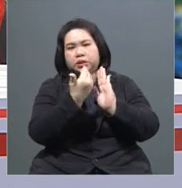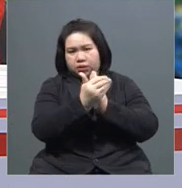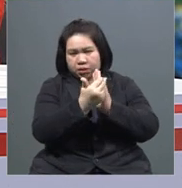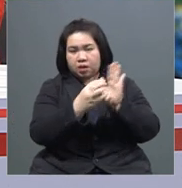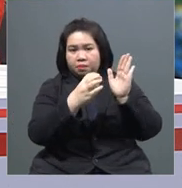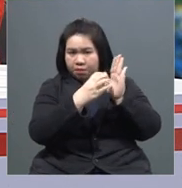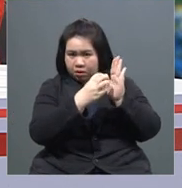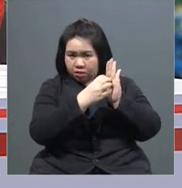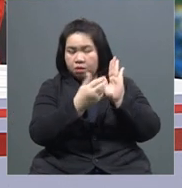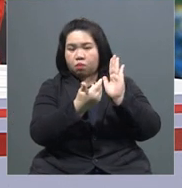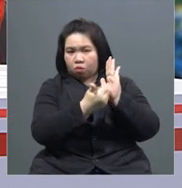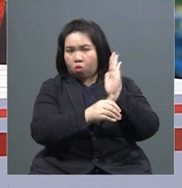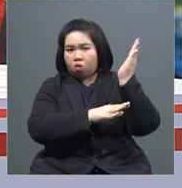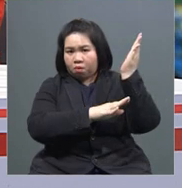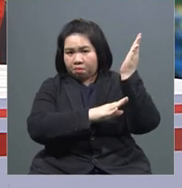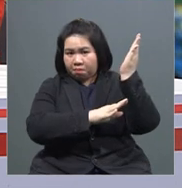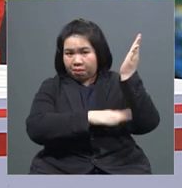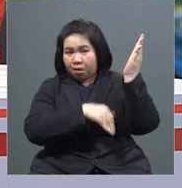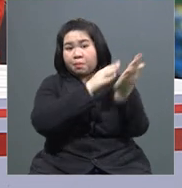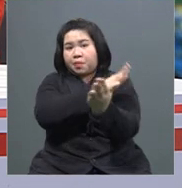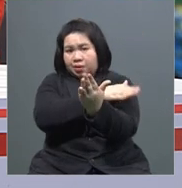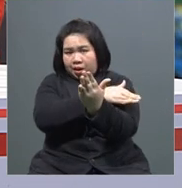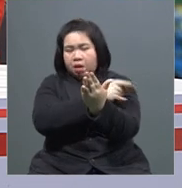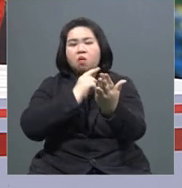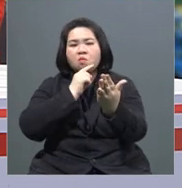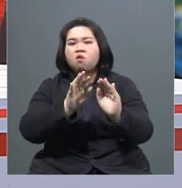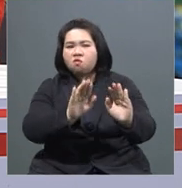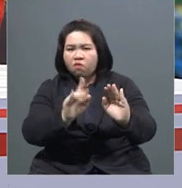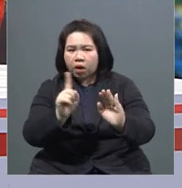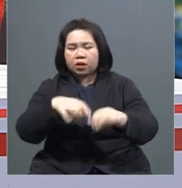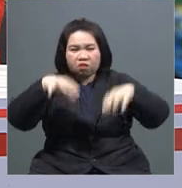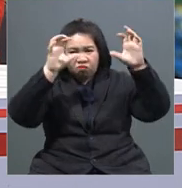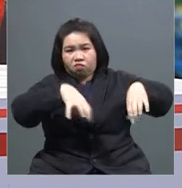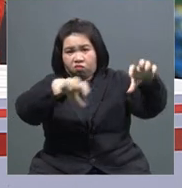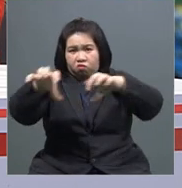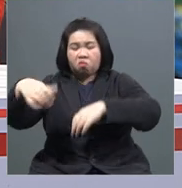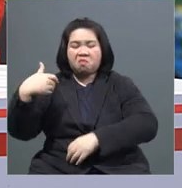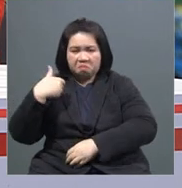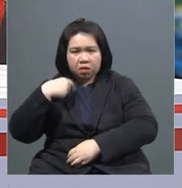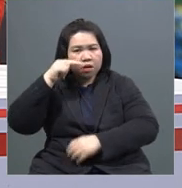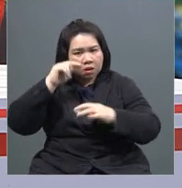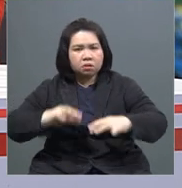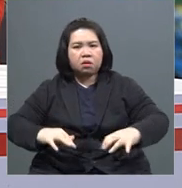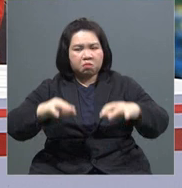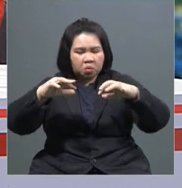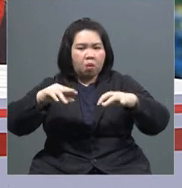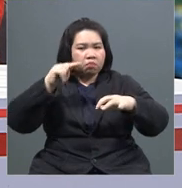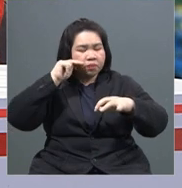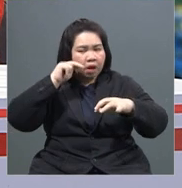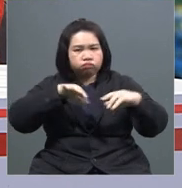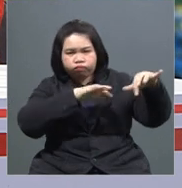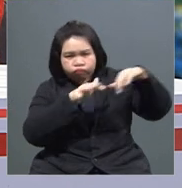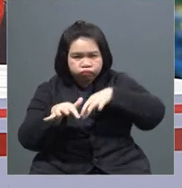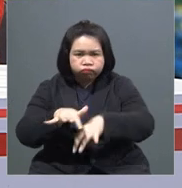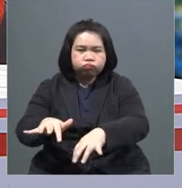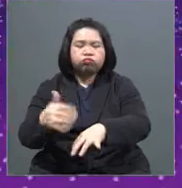างภาคตะวันออกภาคใต้ฝั่งตะวันตกครับจะต้องเฝ้าระวังฝนที่ยังตกหนักเนี่ยอาจจะทำให้เกิดน้ำท่วมฉับพลันน้ำป่าไหลหลากอย่าง